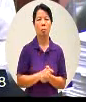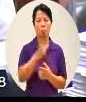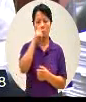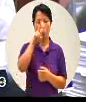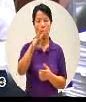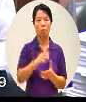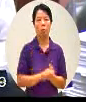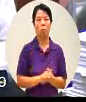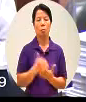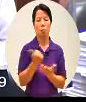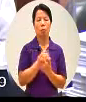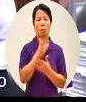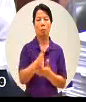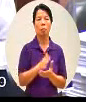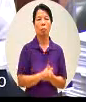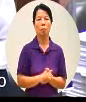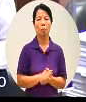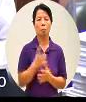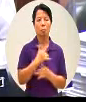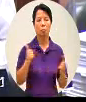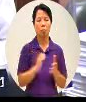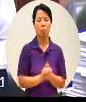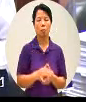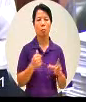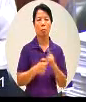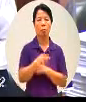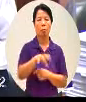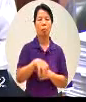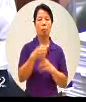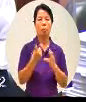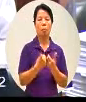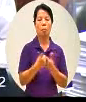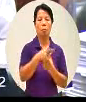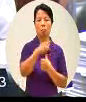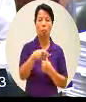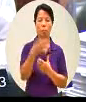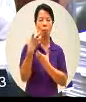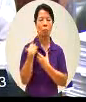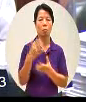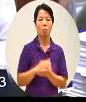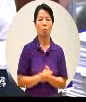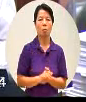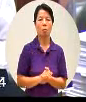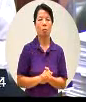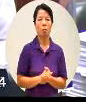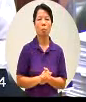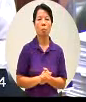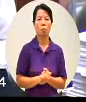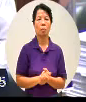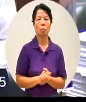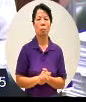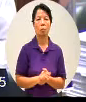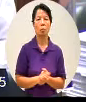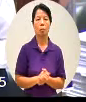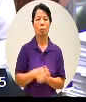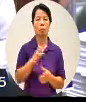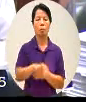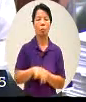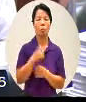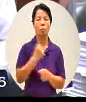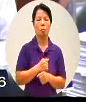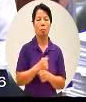本席在这边请教你。我们那个区农会都是由你督导的嘛。 是。 那假设说有那个农会总干